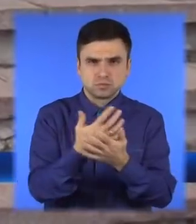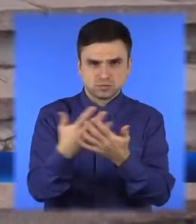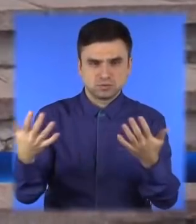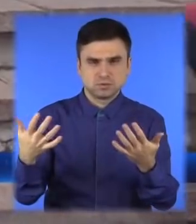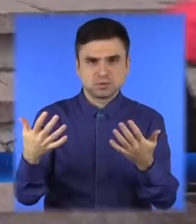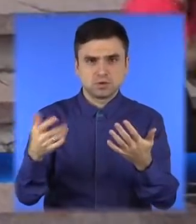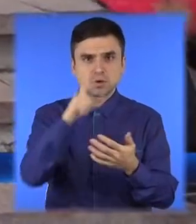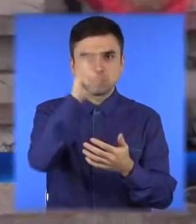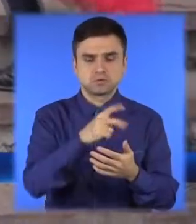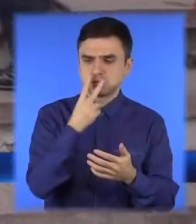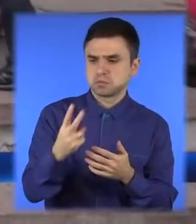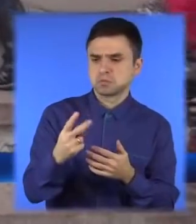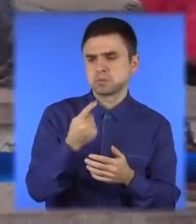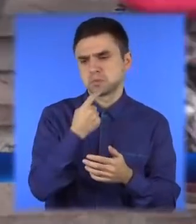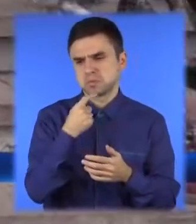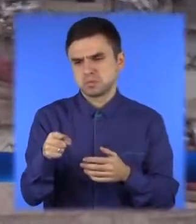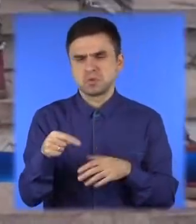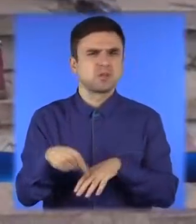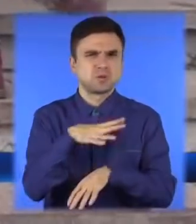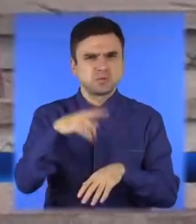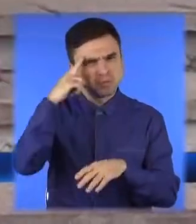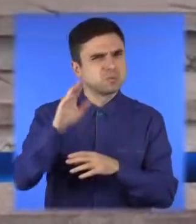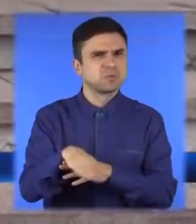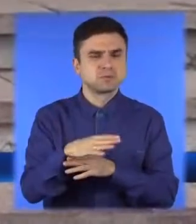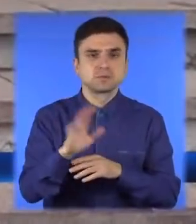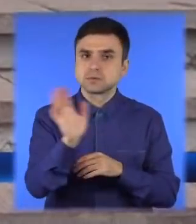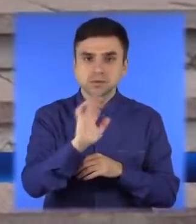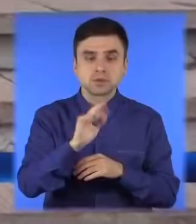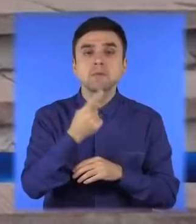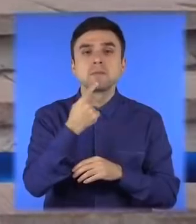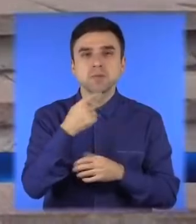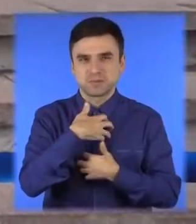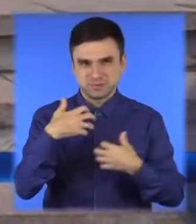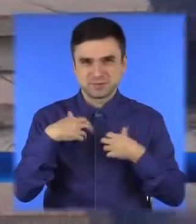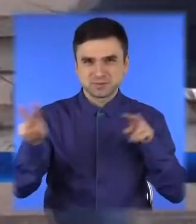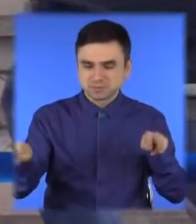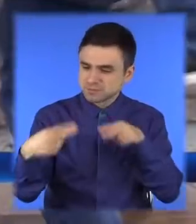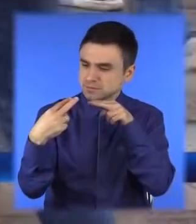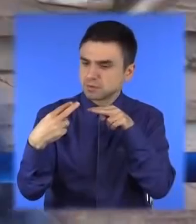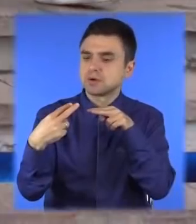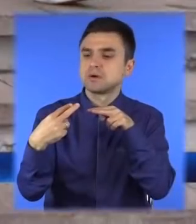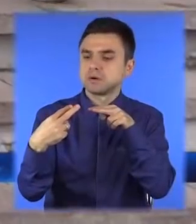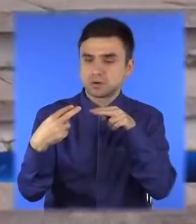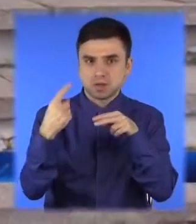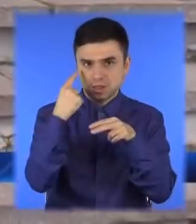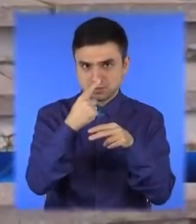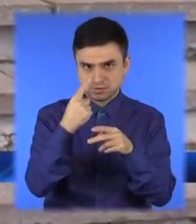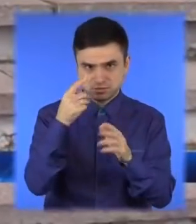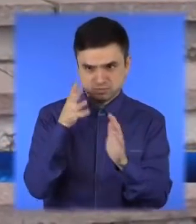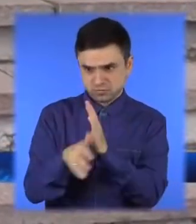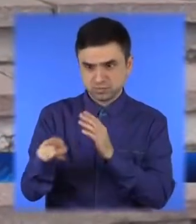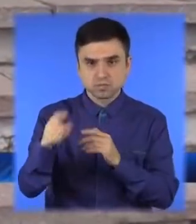не означає, що цього немає. І я думаю, кожен із нас колись дивився в очі в якійсь тварині і розумів, що це таке ж